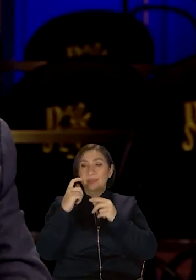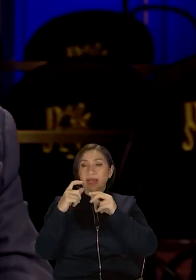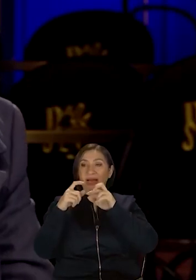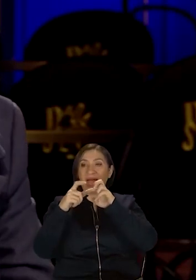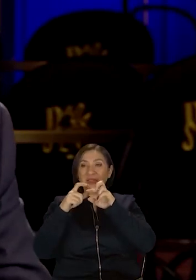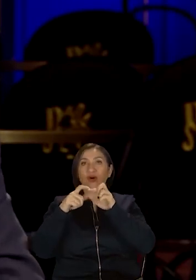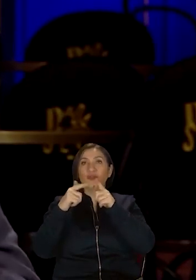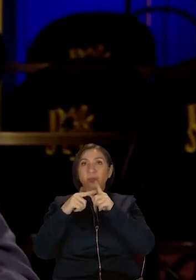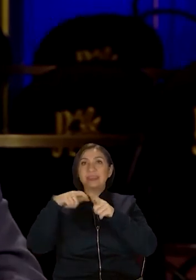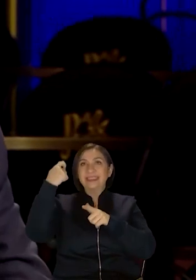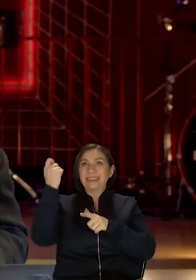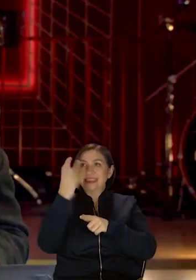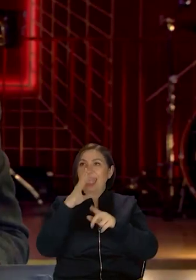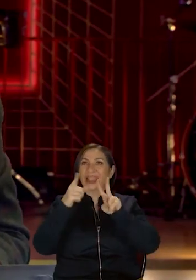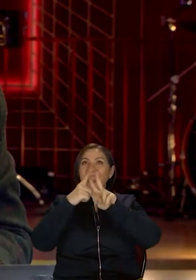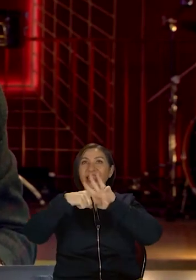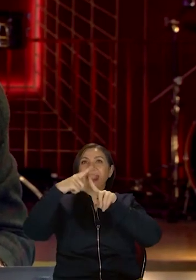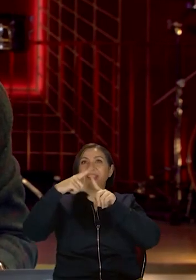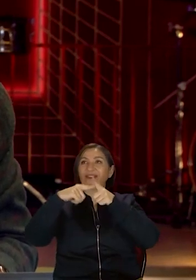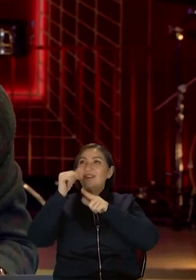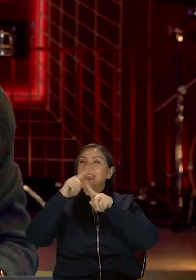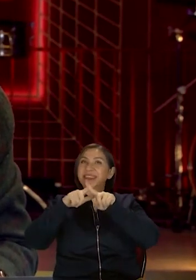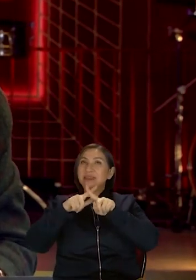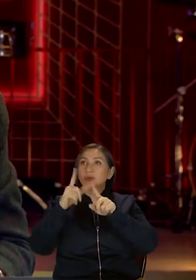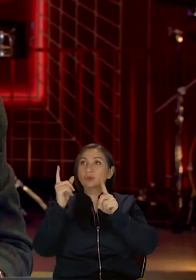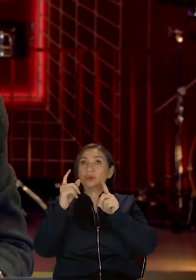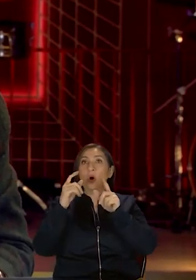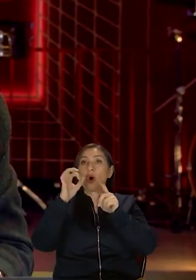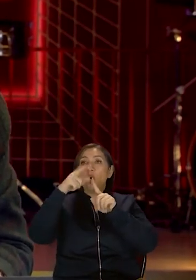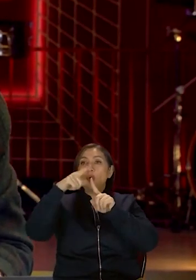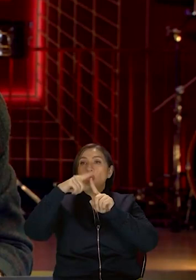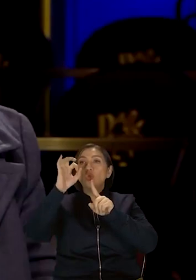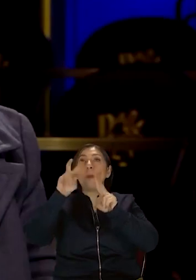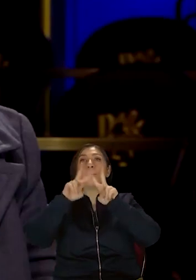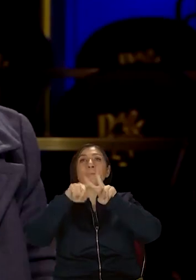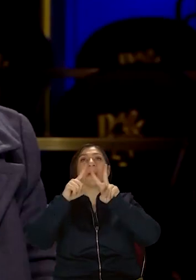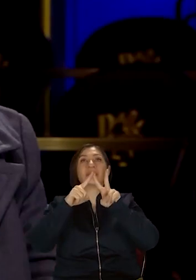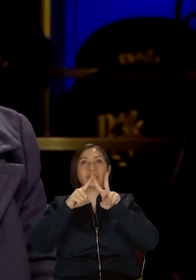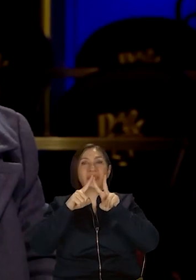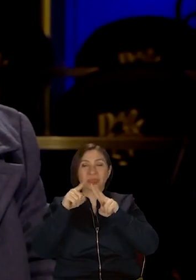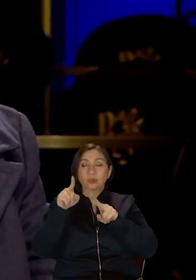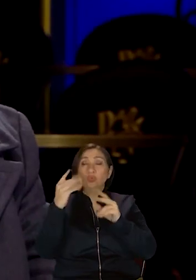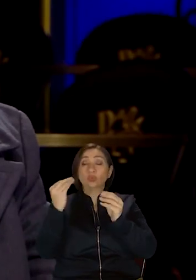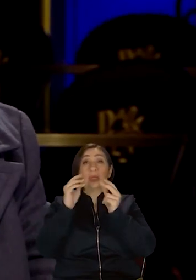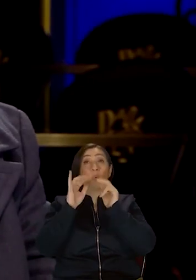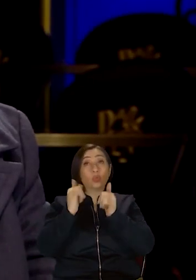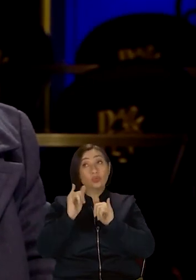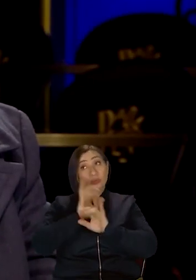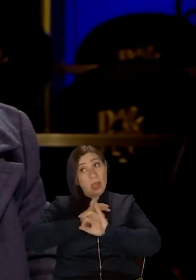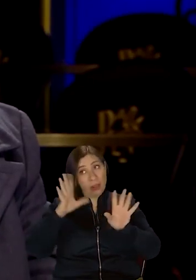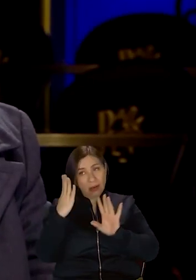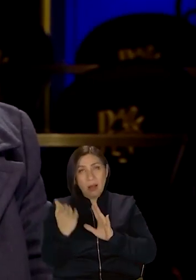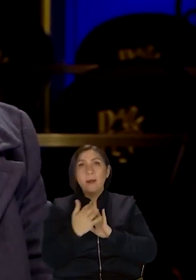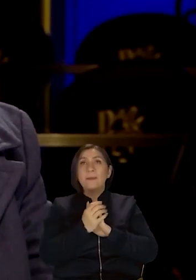Ottoman dizisi Netflix'te yayınlanıyor. Çok etkili oldu. Hakikaten harikulade oynuyorsun. Bence de güzel bir yorum. Çok teşekkür ederim.